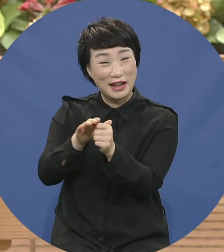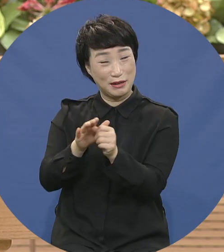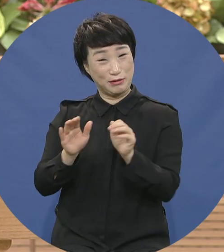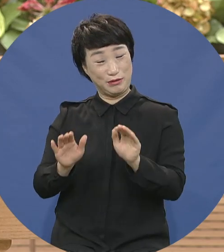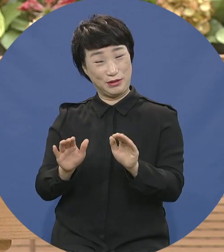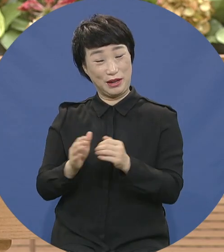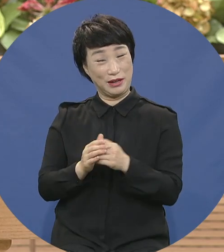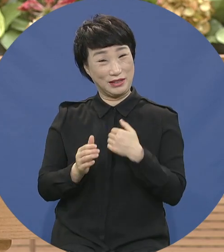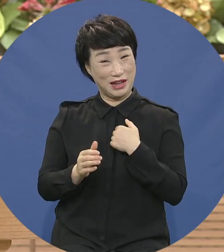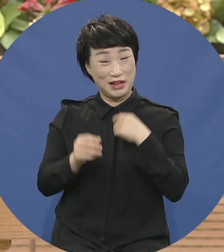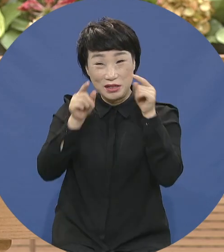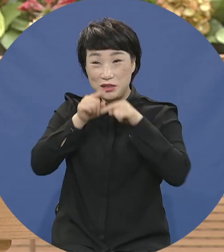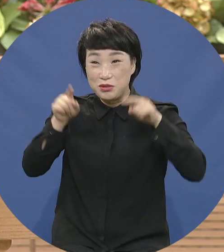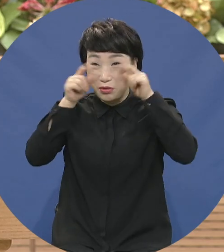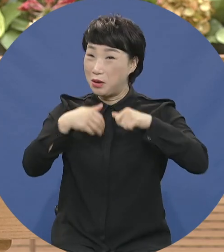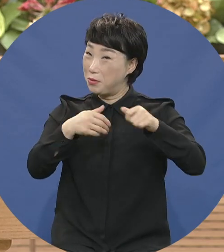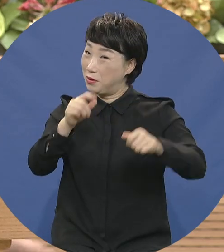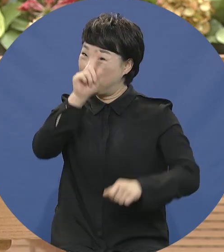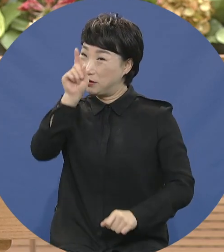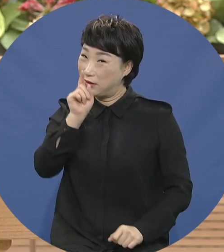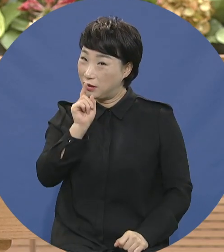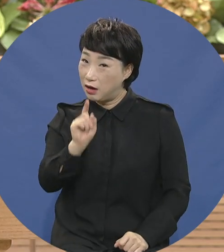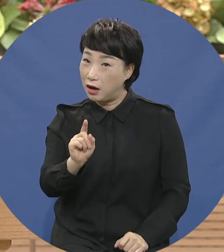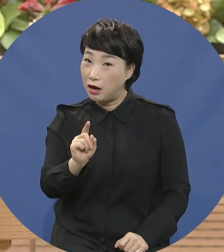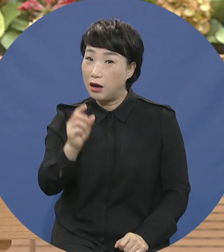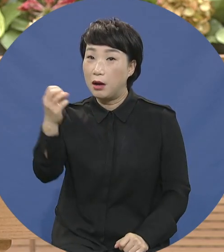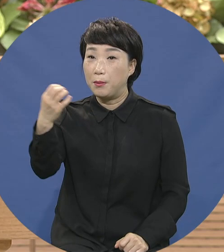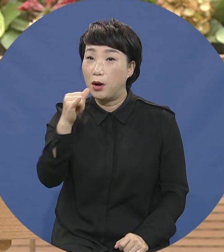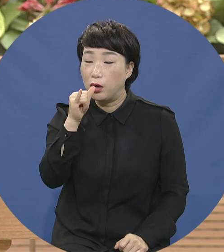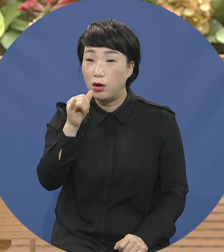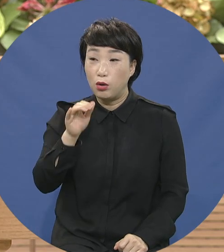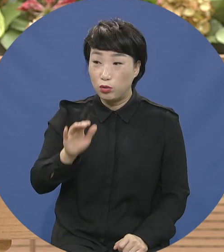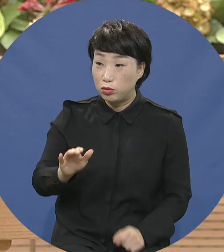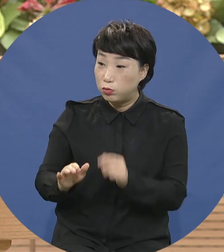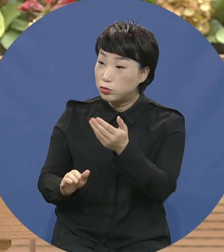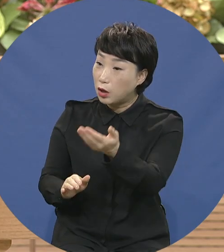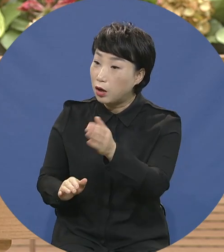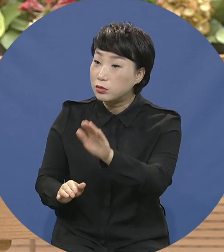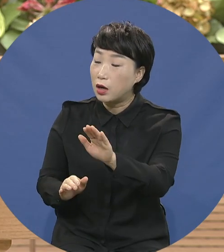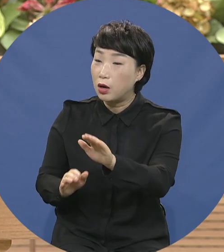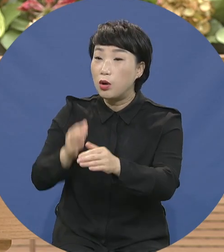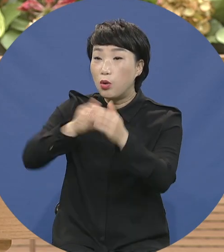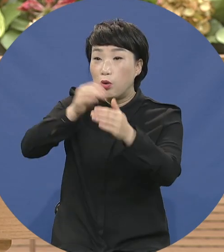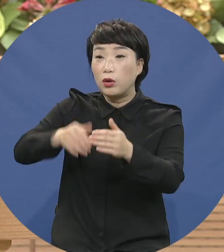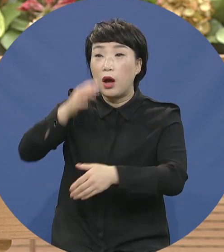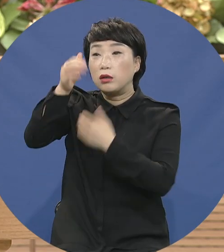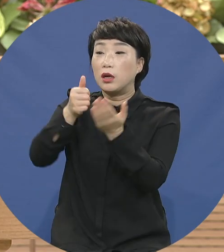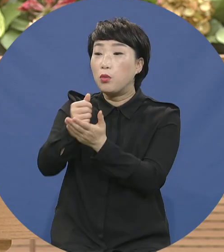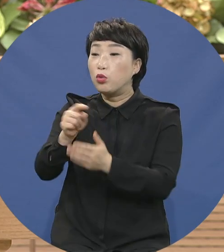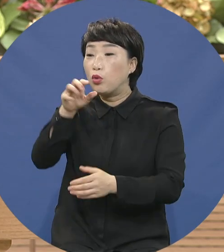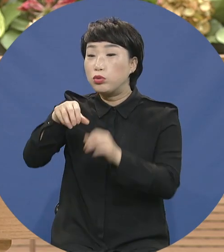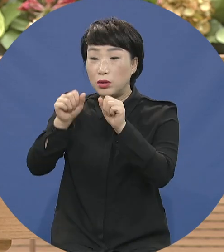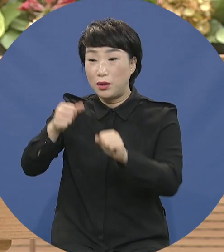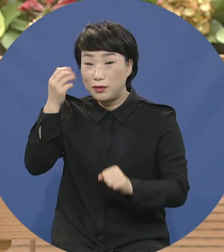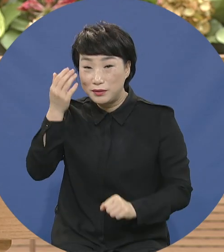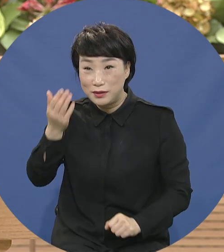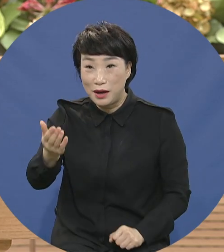사랑이신데 나를 지옥 보내건요? 그럼 공의의 하나님은 어디